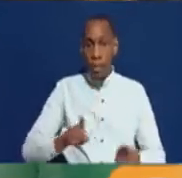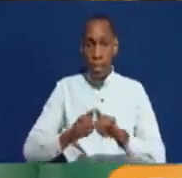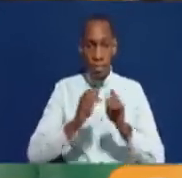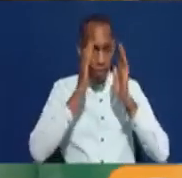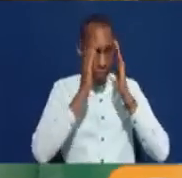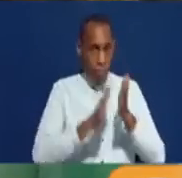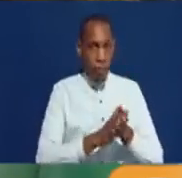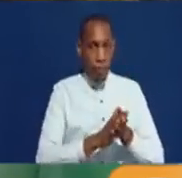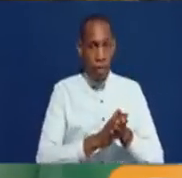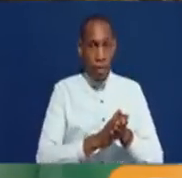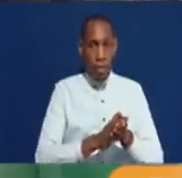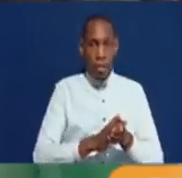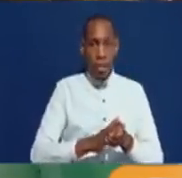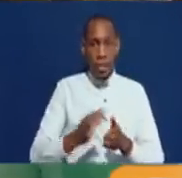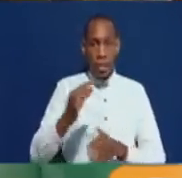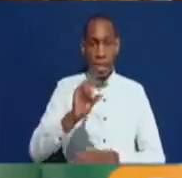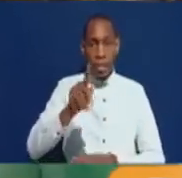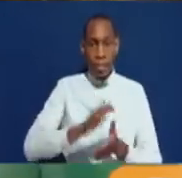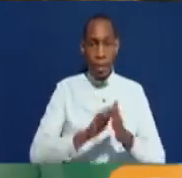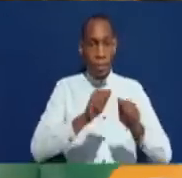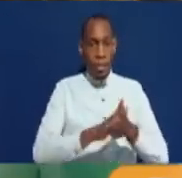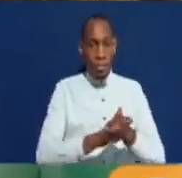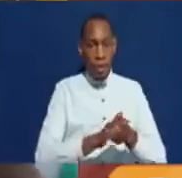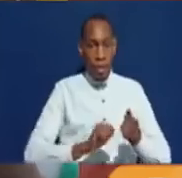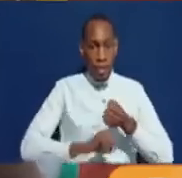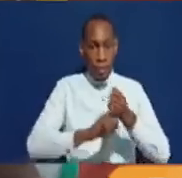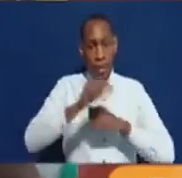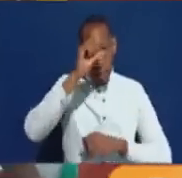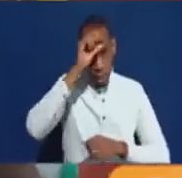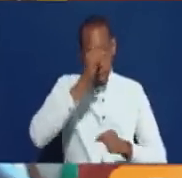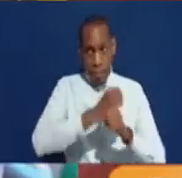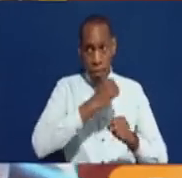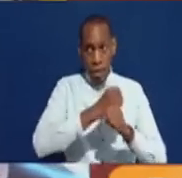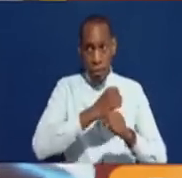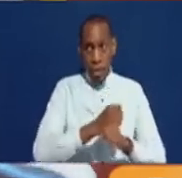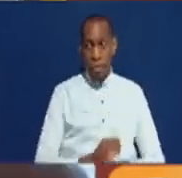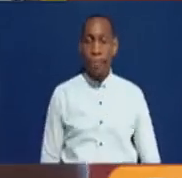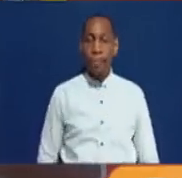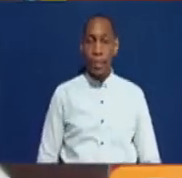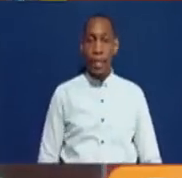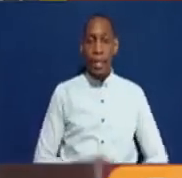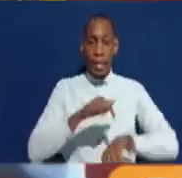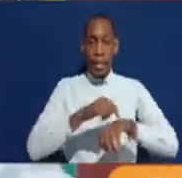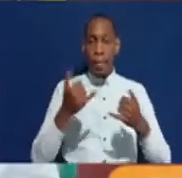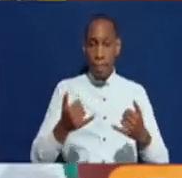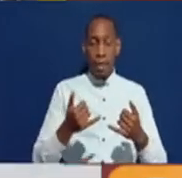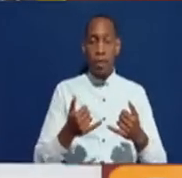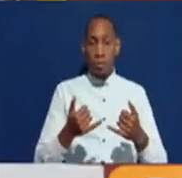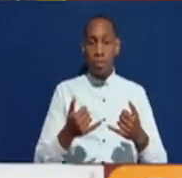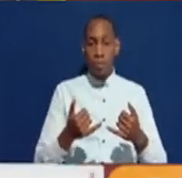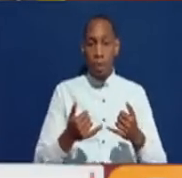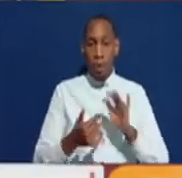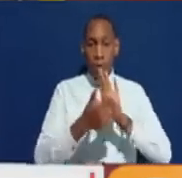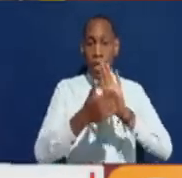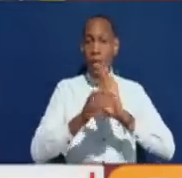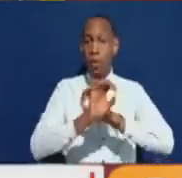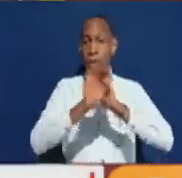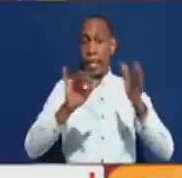kuangazia mapato ya nchi ili kufadhili mipango ya serikali. Tayari tuko na dalili mzuri ya